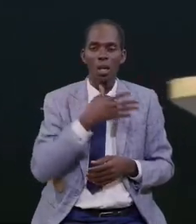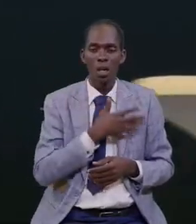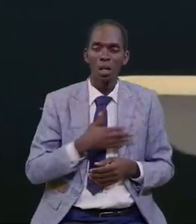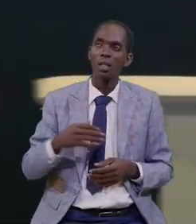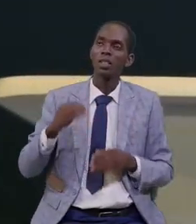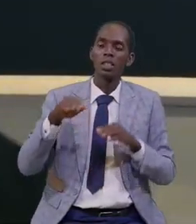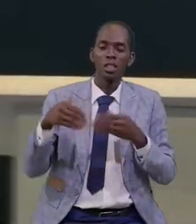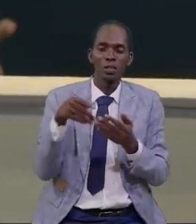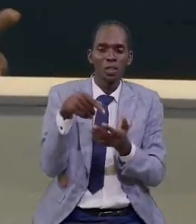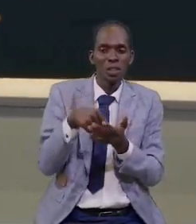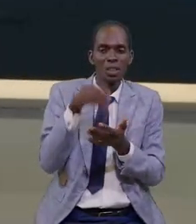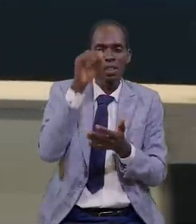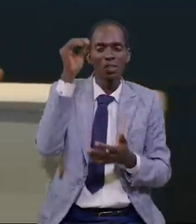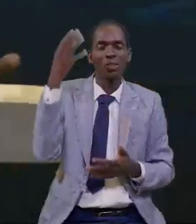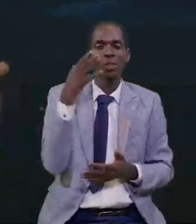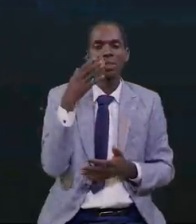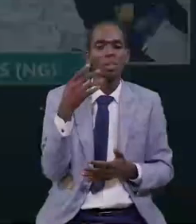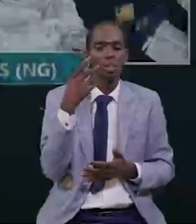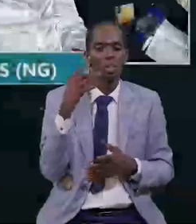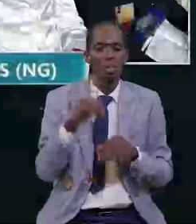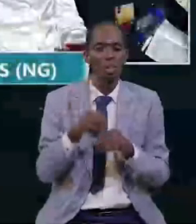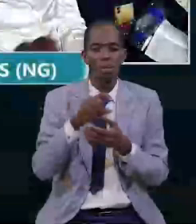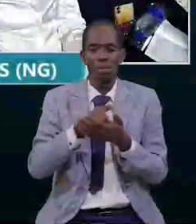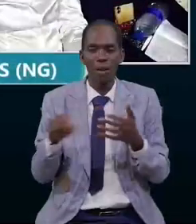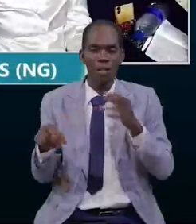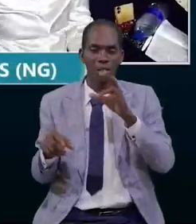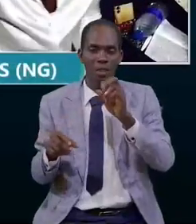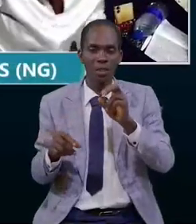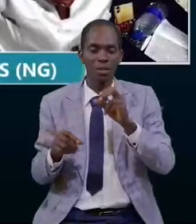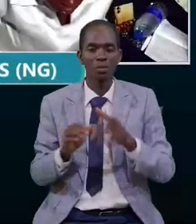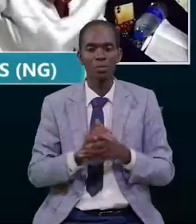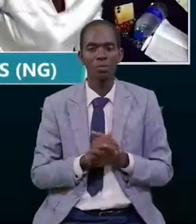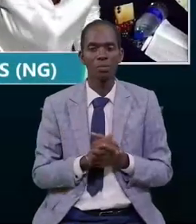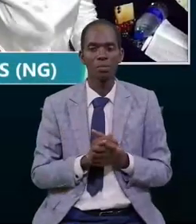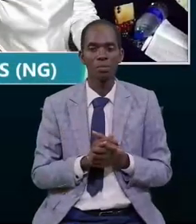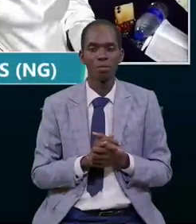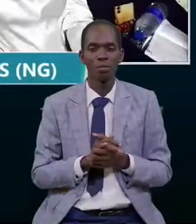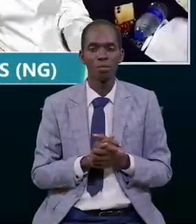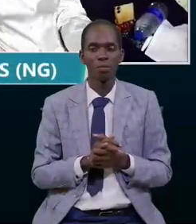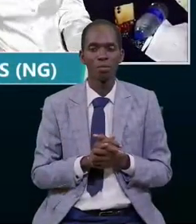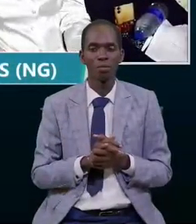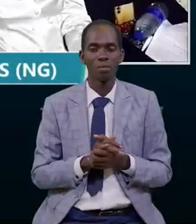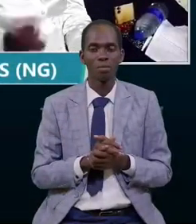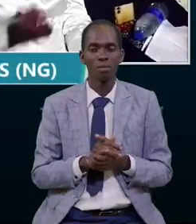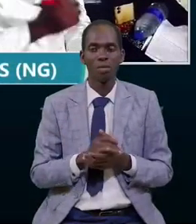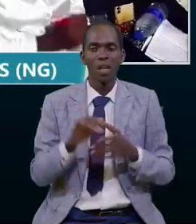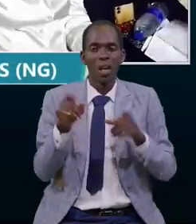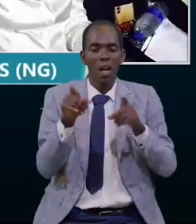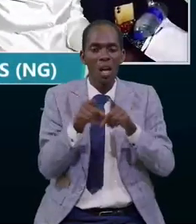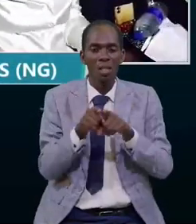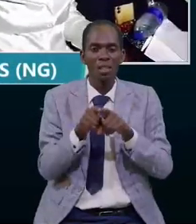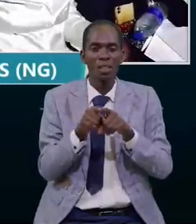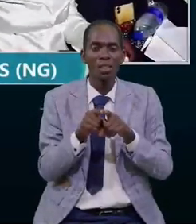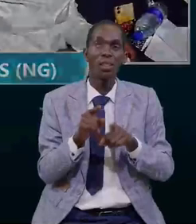grâce on nous dit dans le verset 30 verset 30 verset 30 comme Jésus parlait